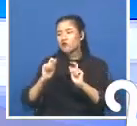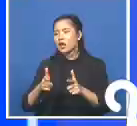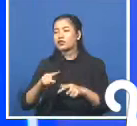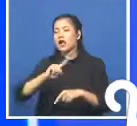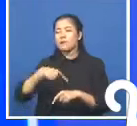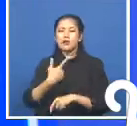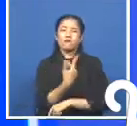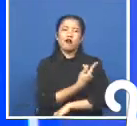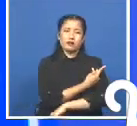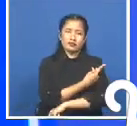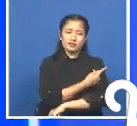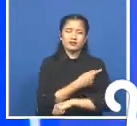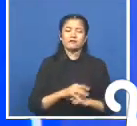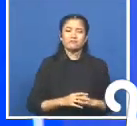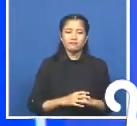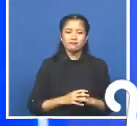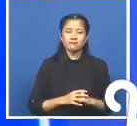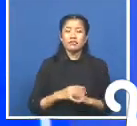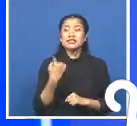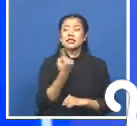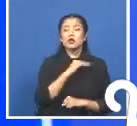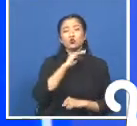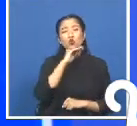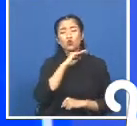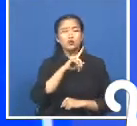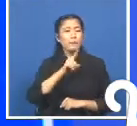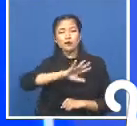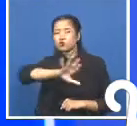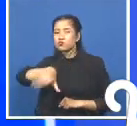vaksin. Kita tentunya akan menunggu hingga nanti seluruh masyarakat mendapat vaksin.